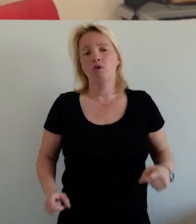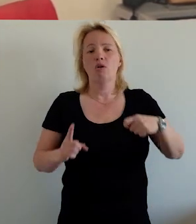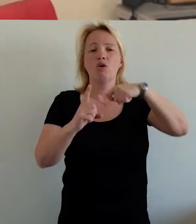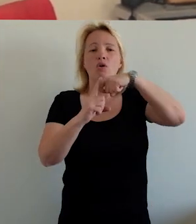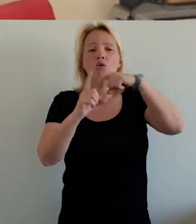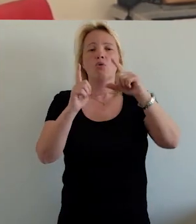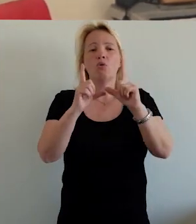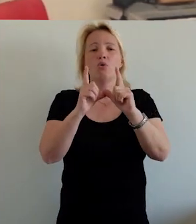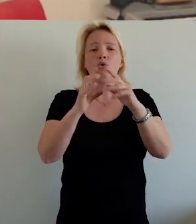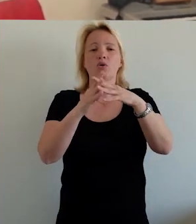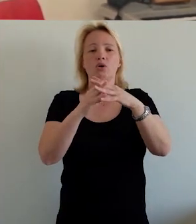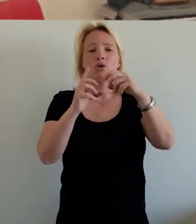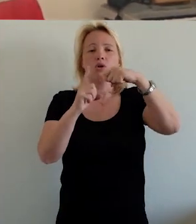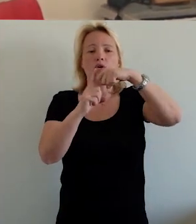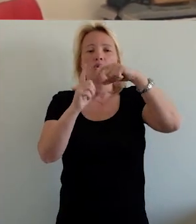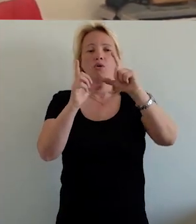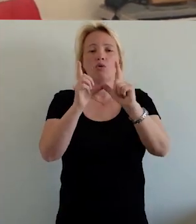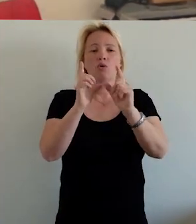nebo kurkumu,